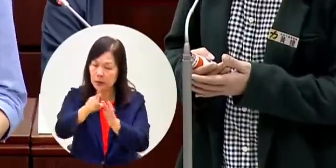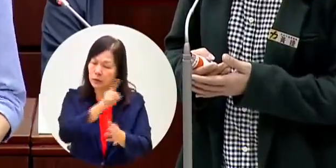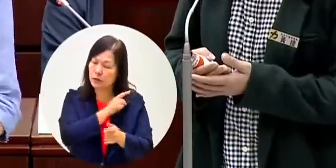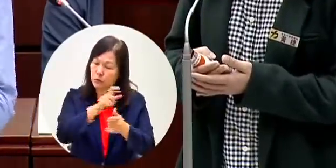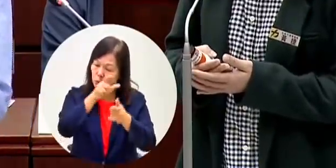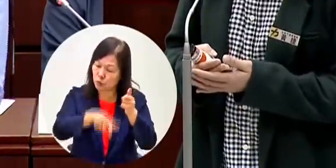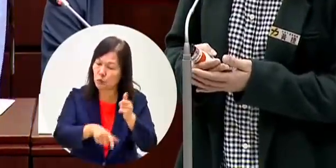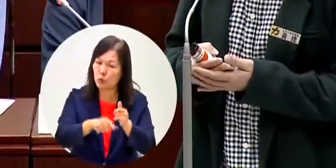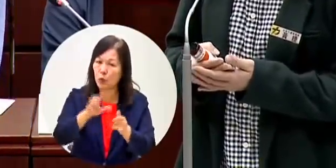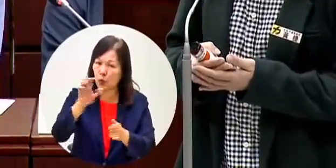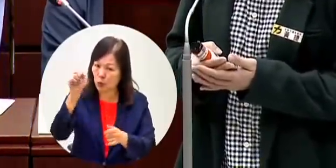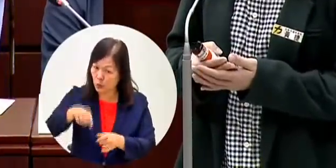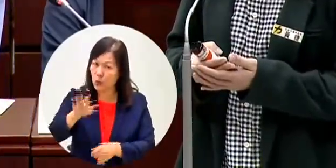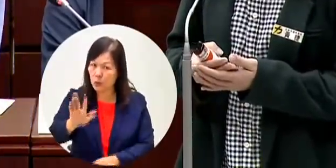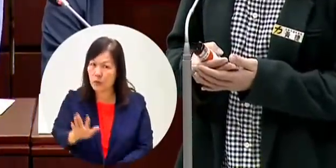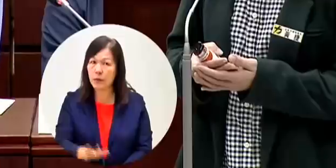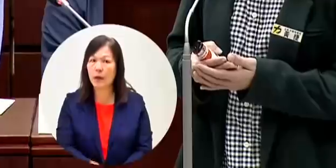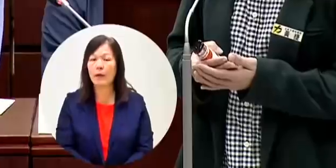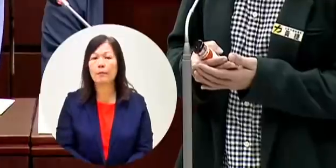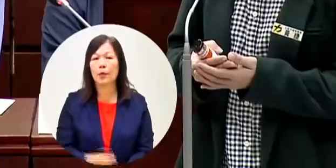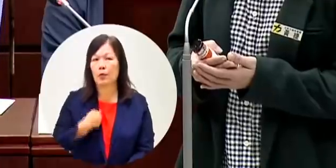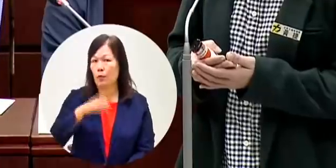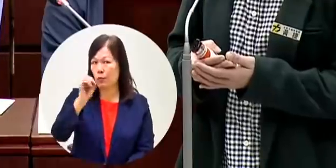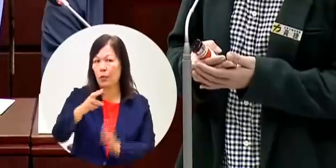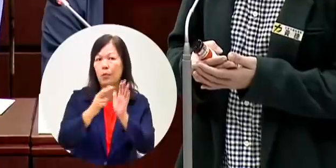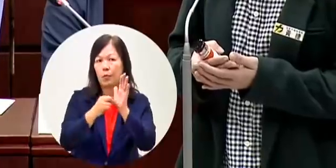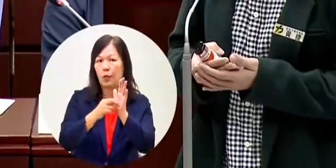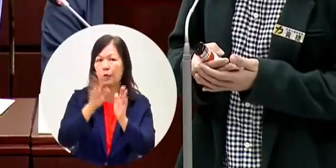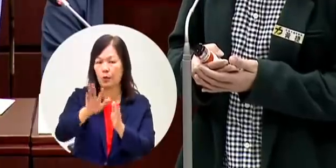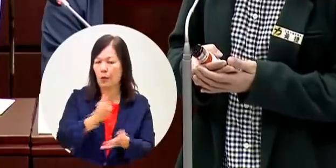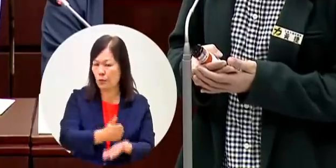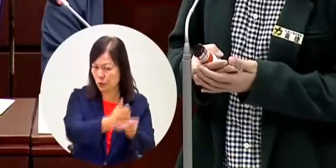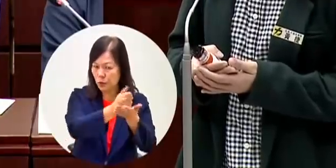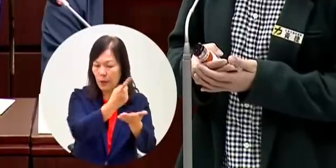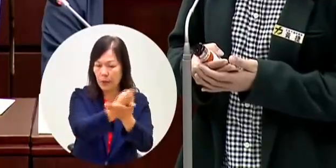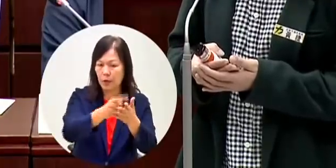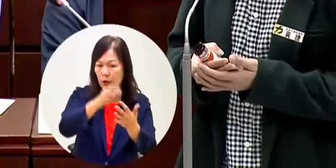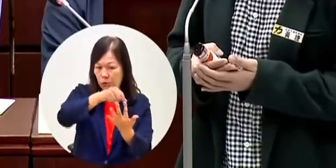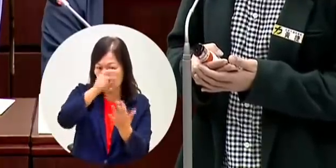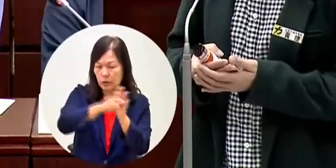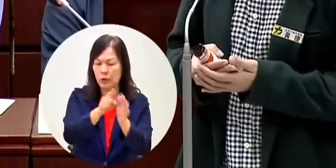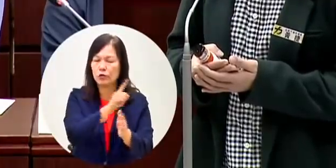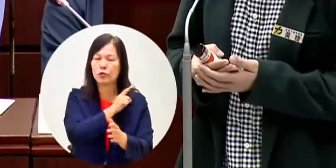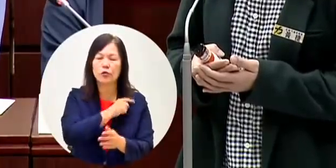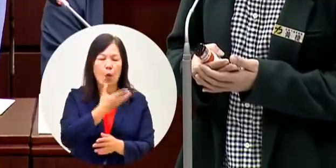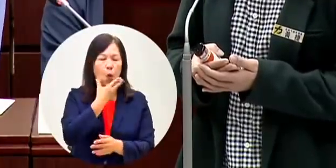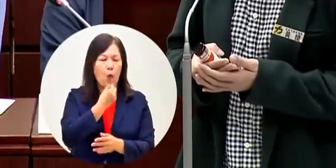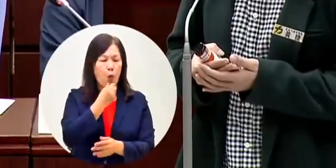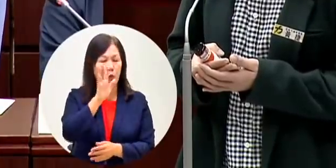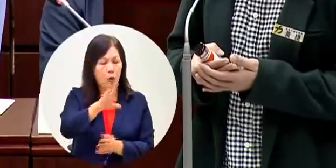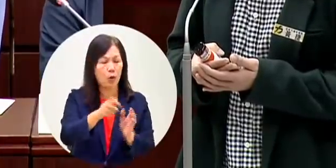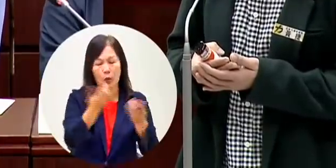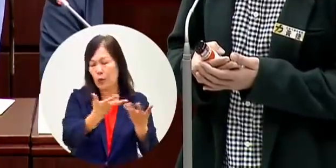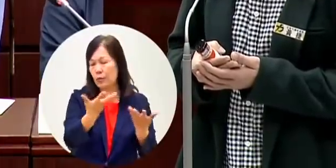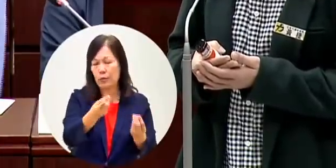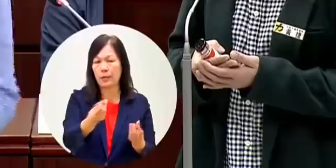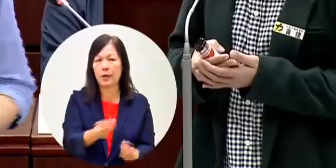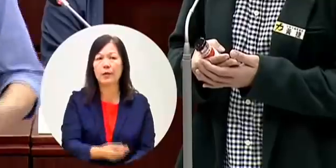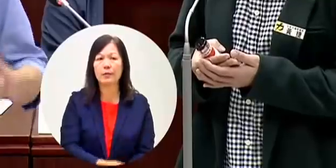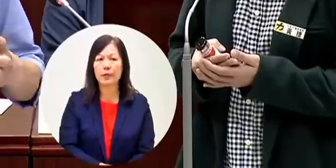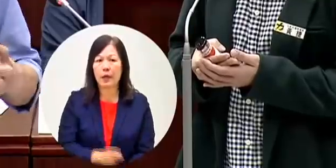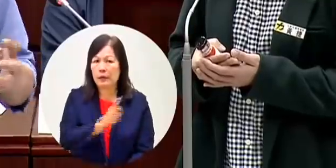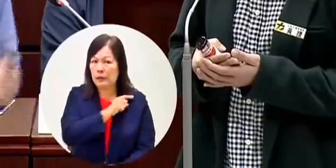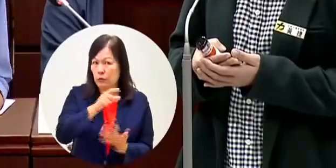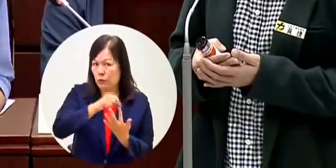经讲了，就是尊重大家选择自己最高幸福嘛，没有问题，选择自己的幸福，但是用专法，以当